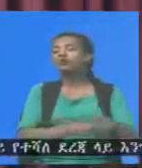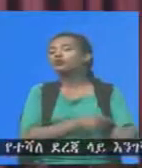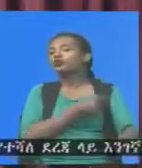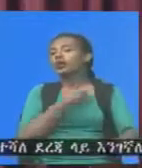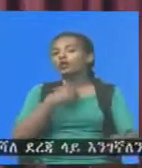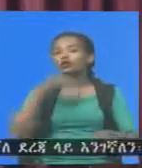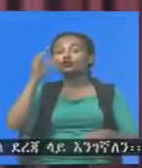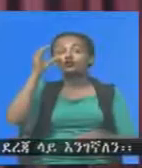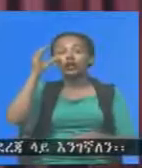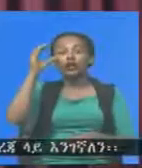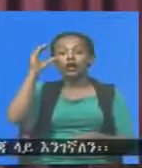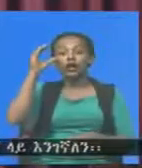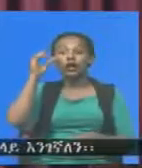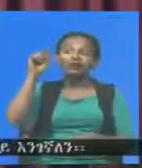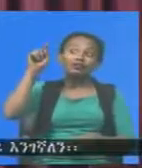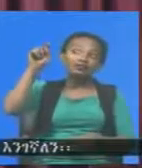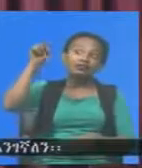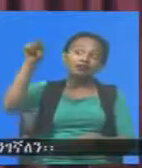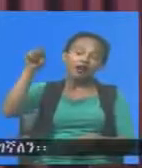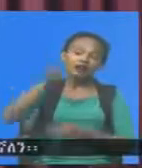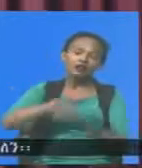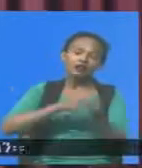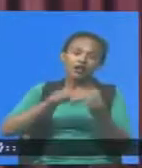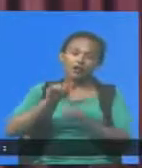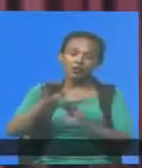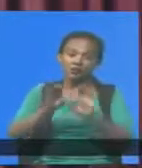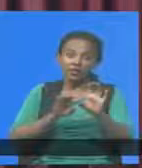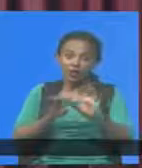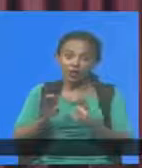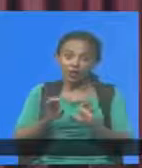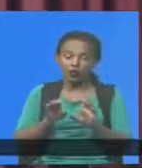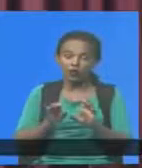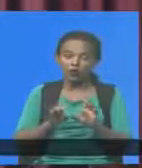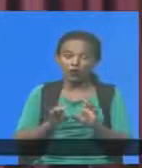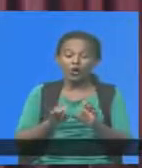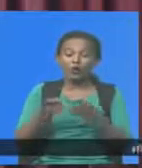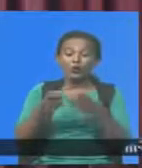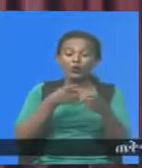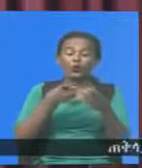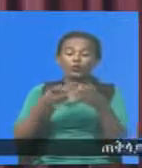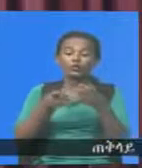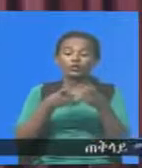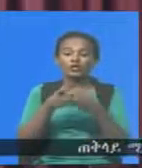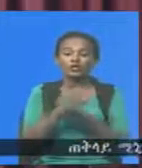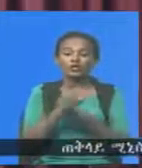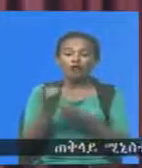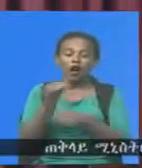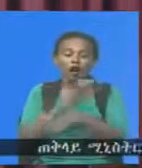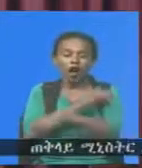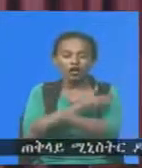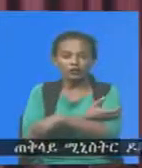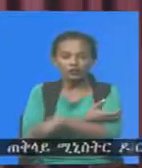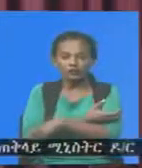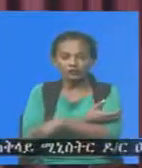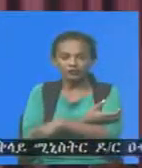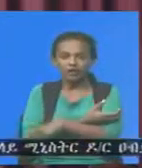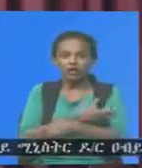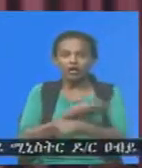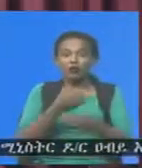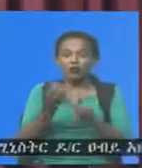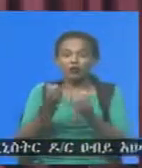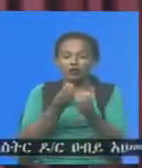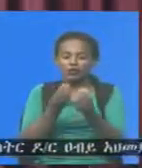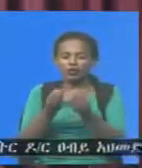ቻይና እዚያ ቀጠና ላይ በምታደርገው ቁጥጥርና አቅም በንግዱ ላይ